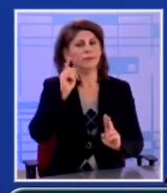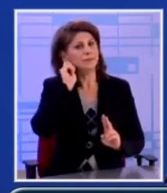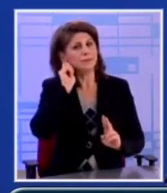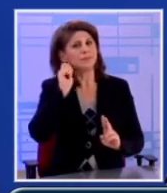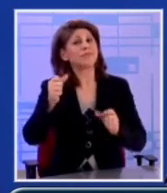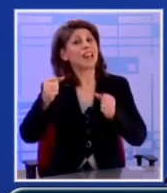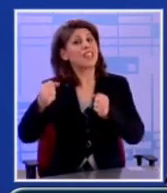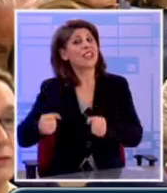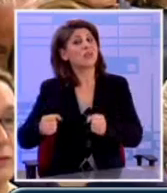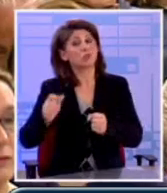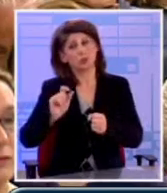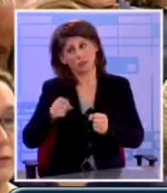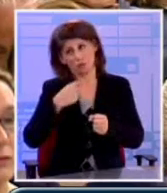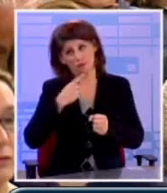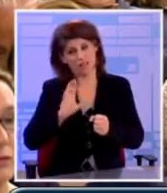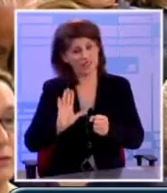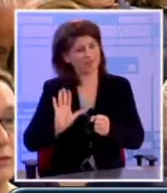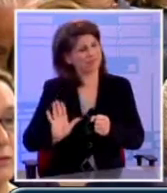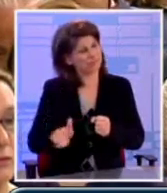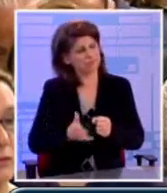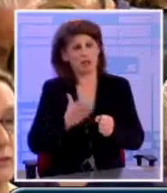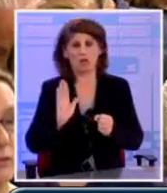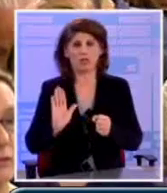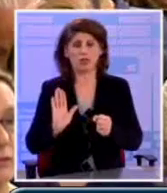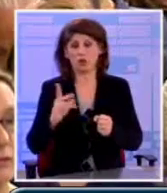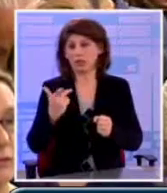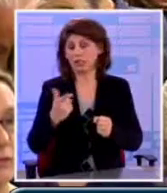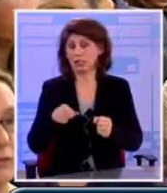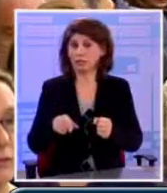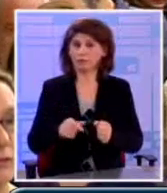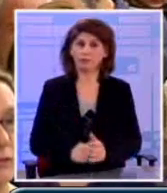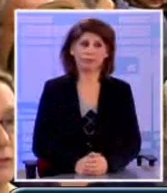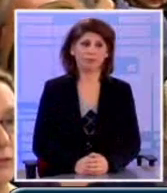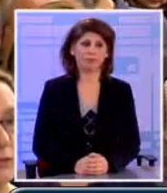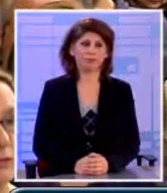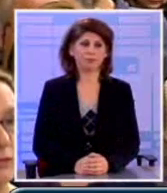επωνομαζόμενων θεσμών και να σας πω ότι το γεγονός ότι